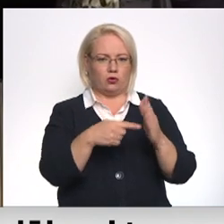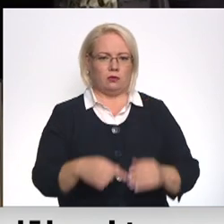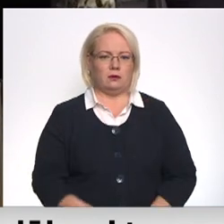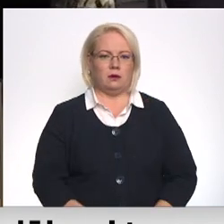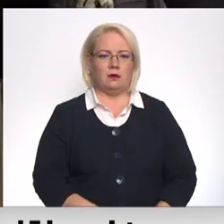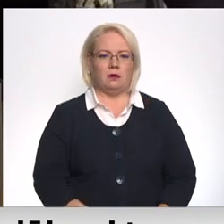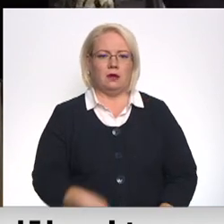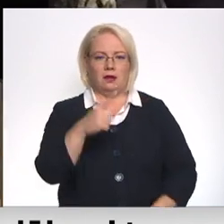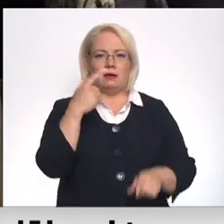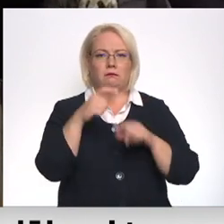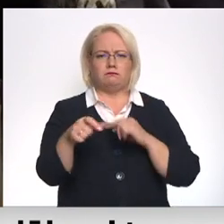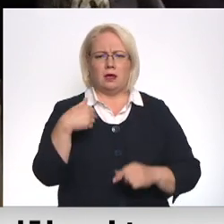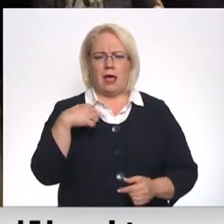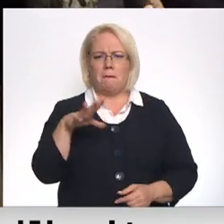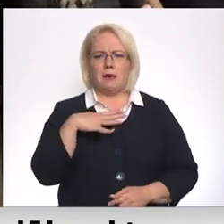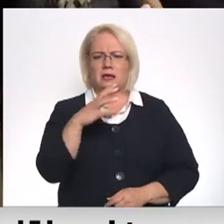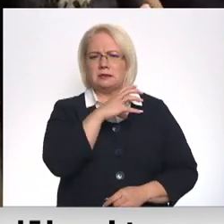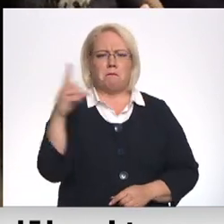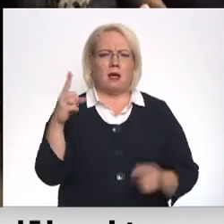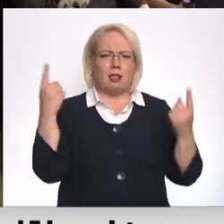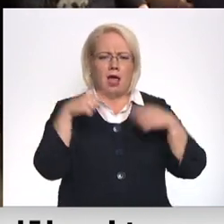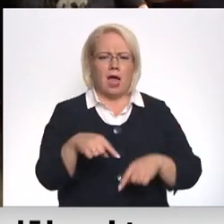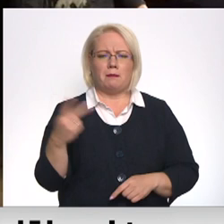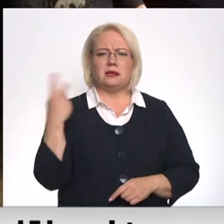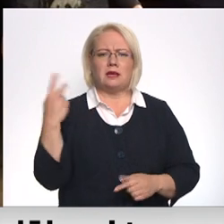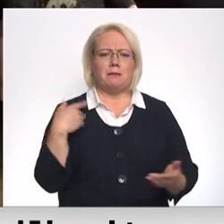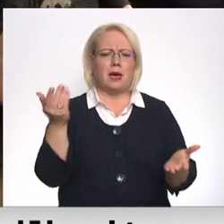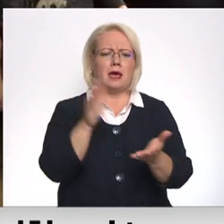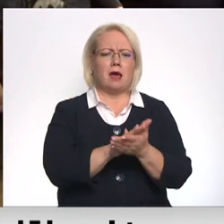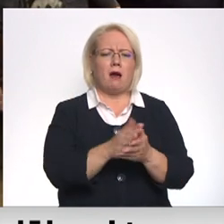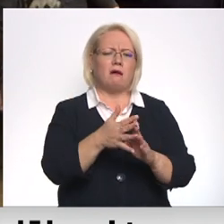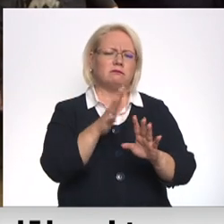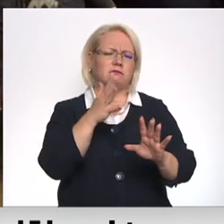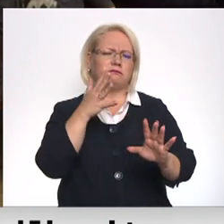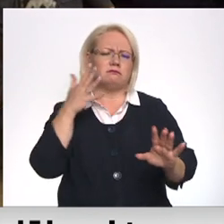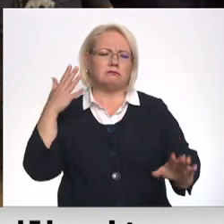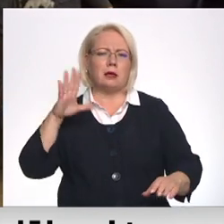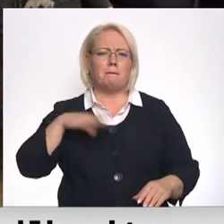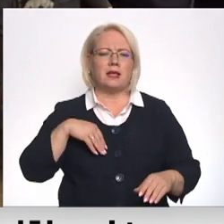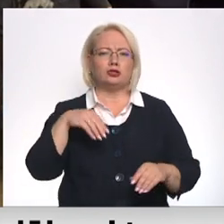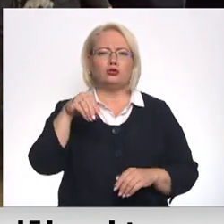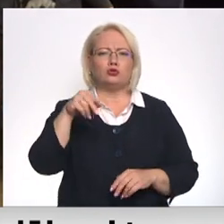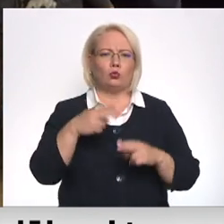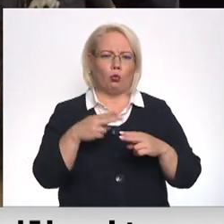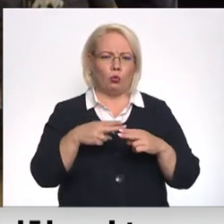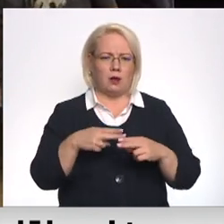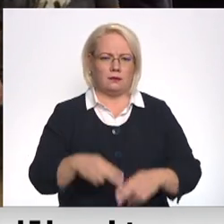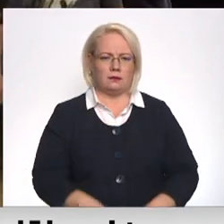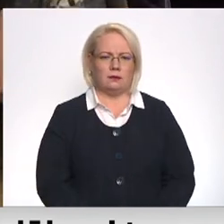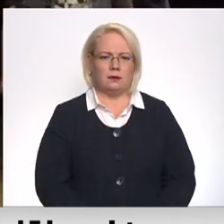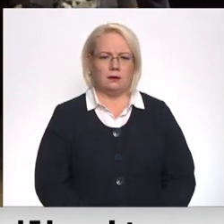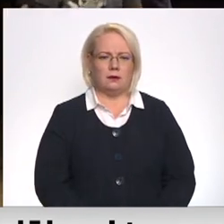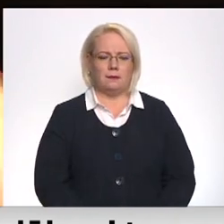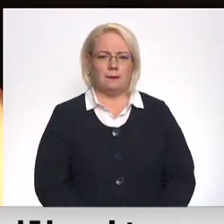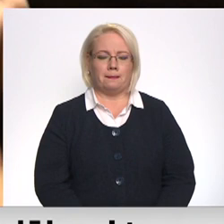laiki! Mēs abi ar Matveju iepazināmies stāvot garā rindā pēc cukura.